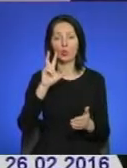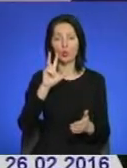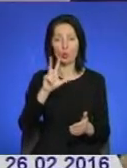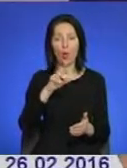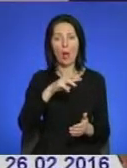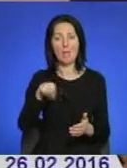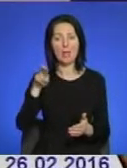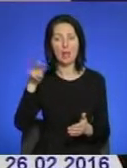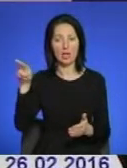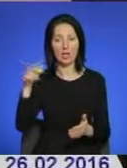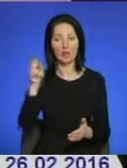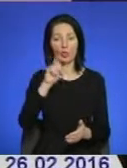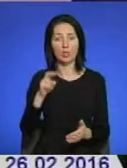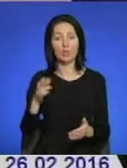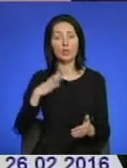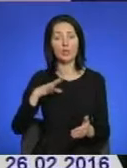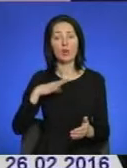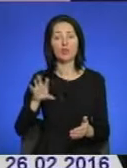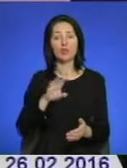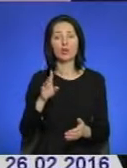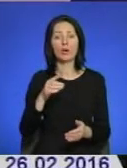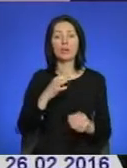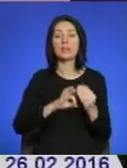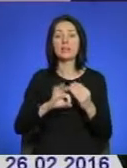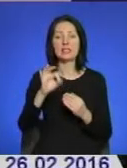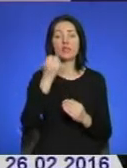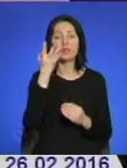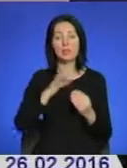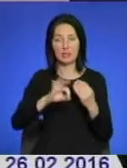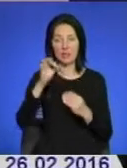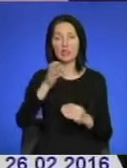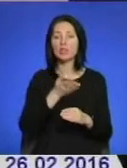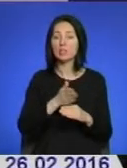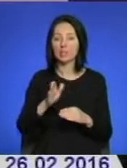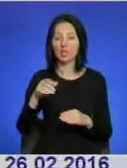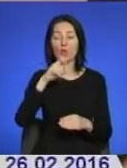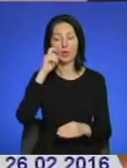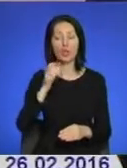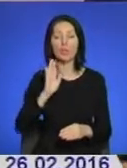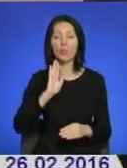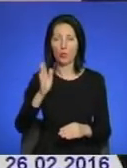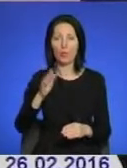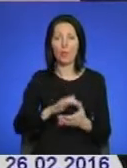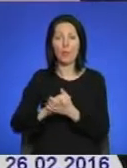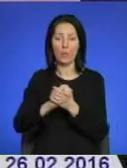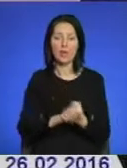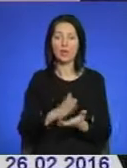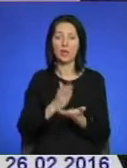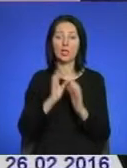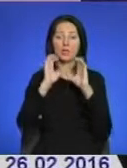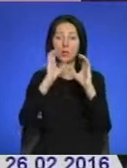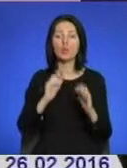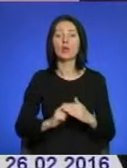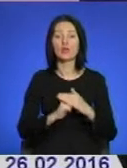Але вони дуже сподіваються, що в східній частині України нарешті настане мир і законні підстави